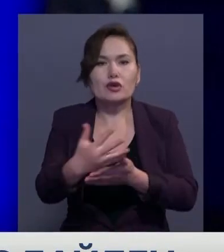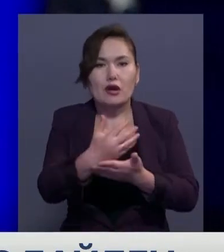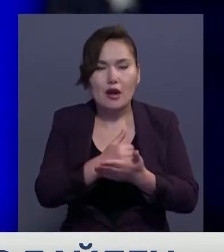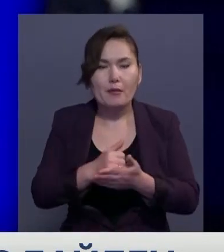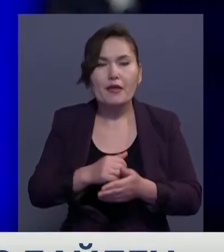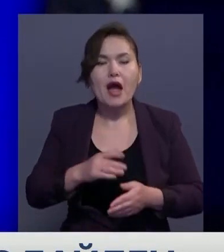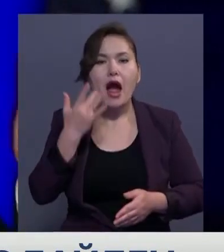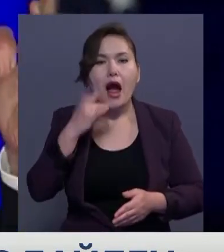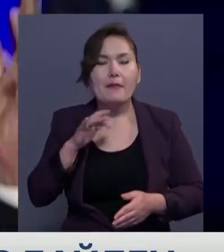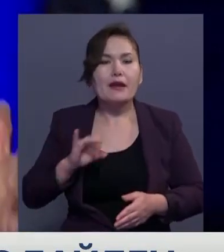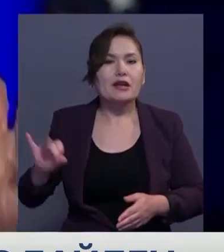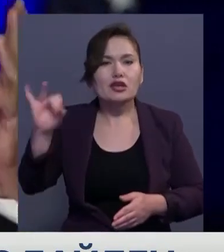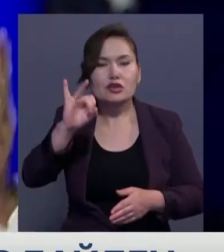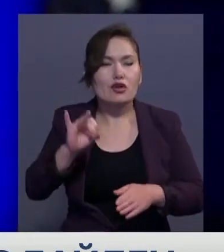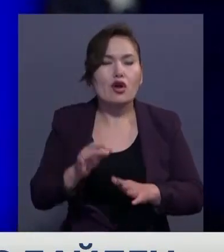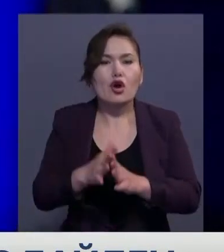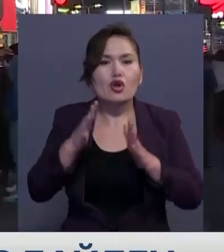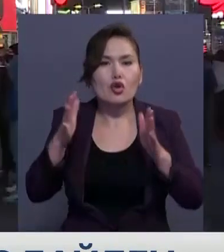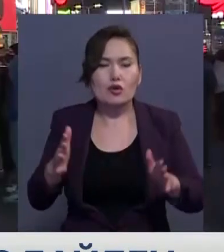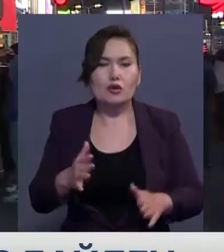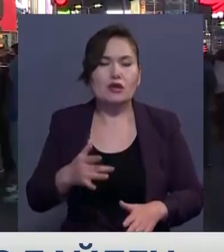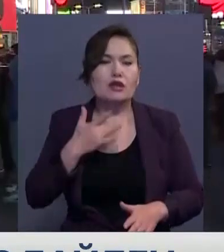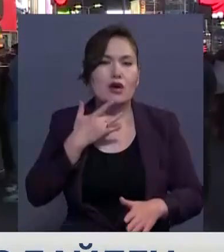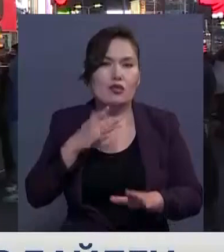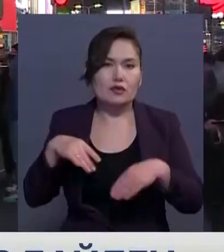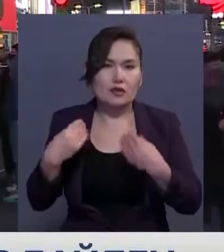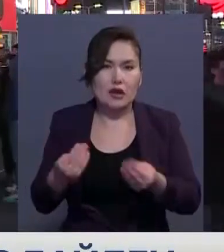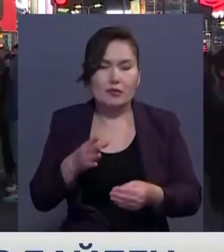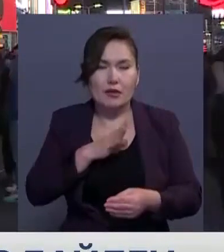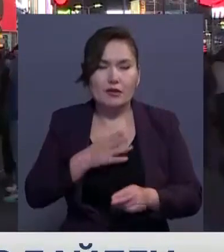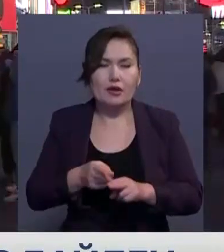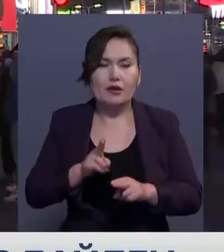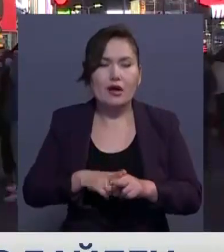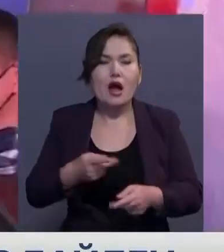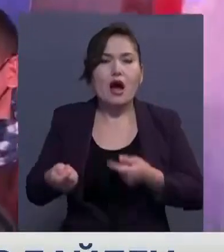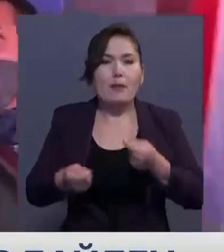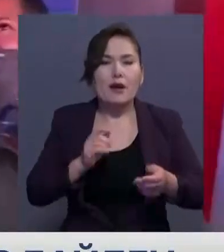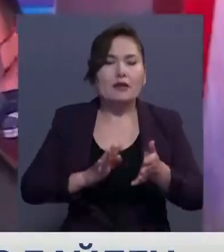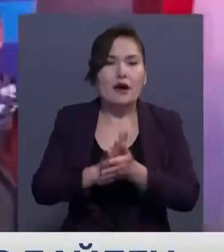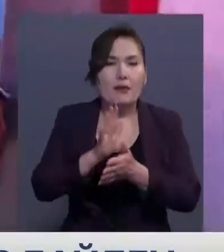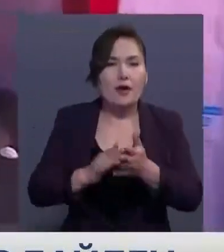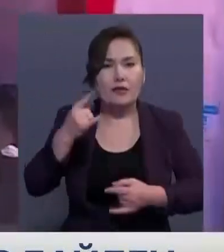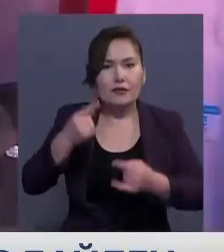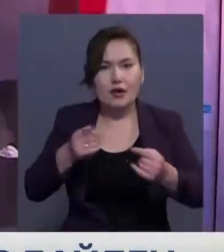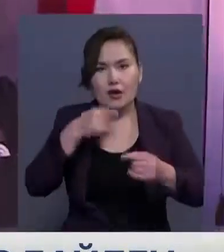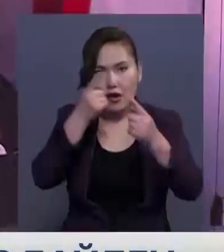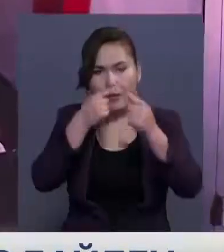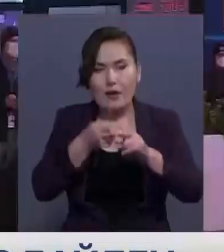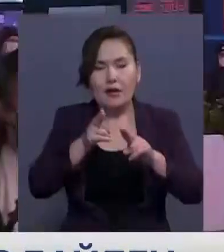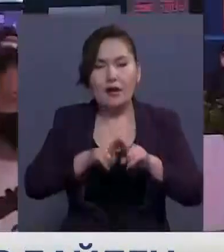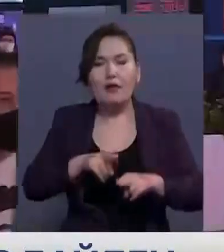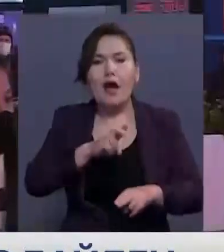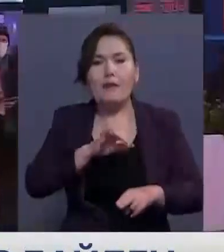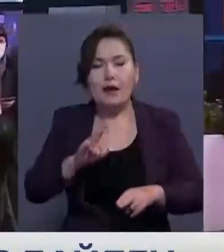тарихында президент үшін берілген ең көп дауыс. Американың жетекші бұқаралық ақпарат құралдары сайлауда Байденнің басым